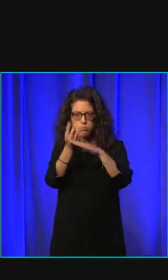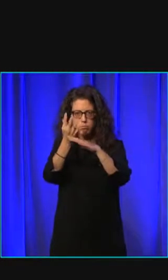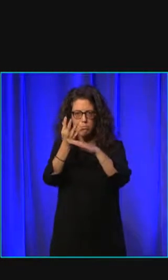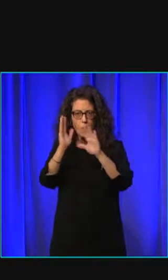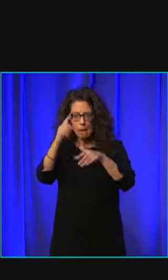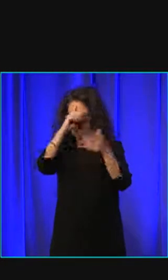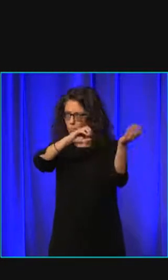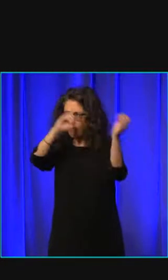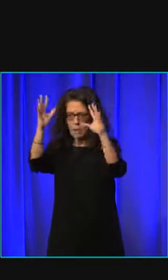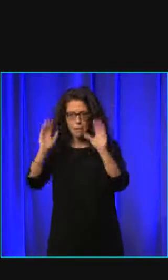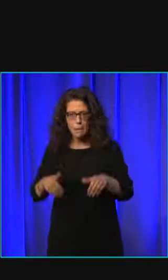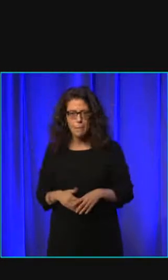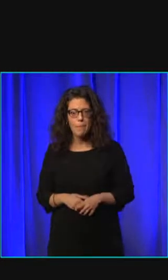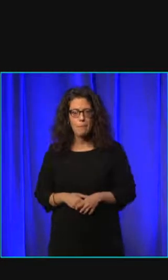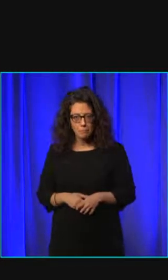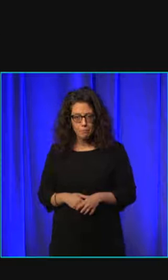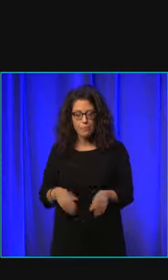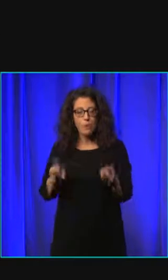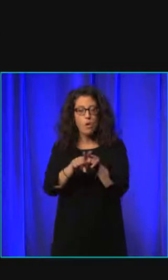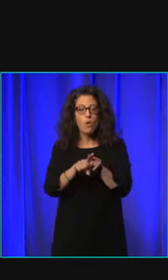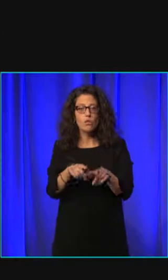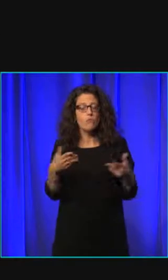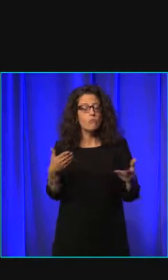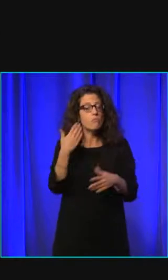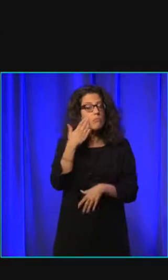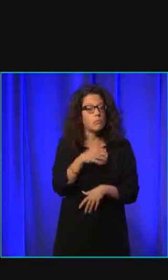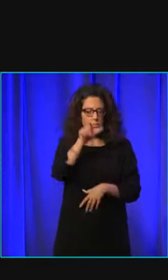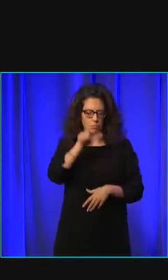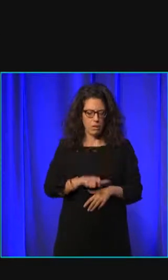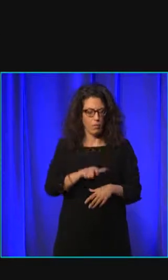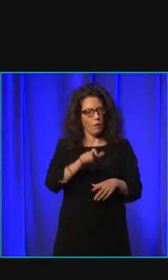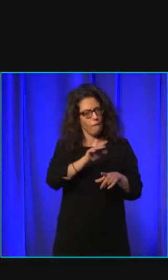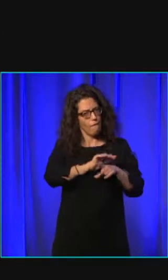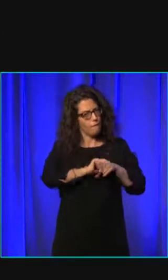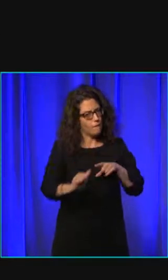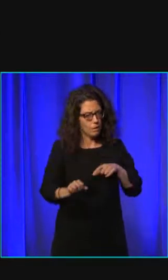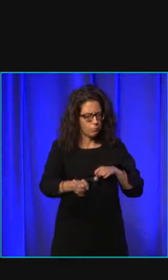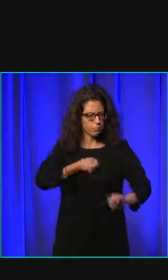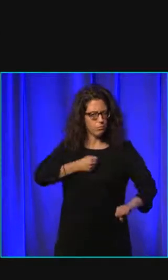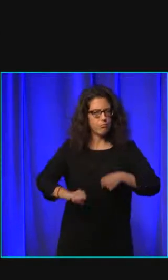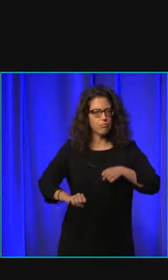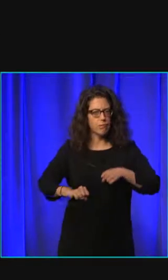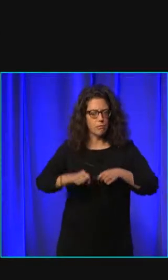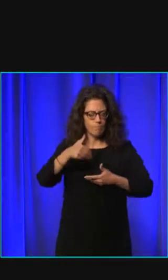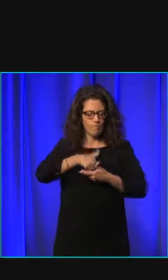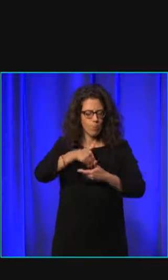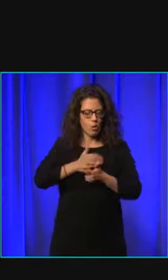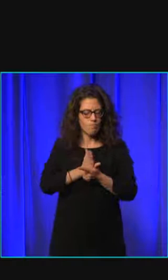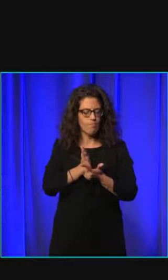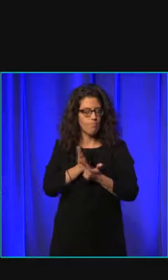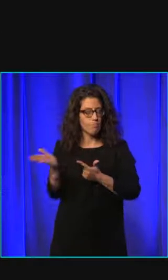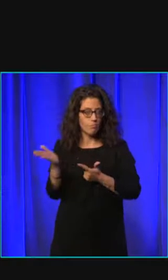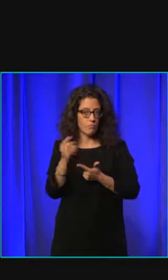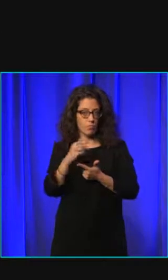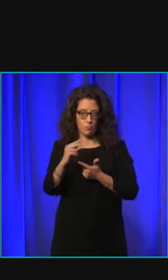manière, il dit qu'une action exécutée se compose de deux parties. Une partie